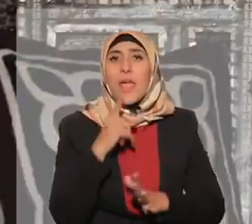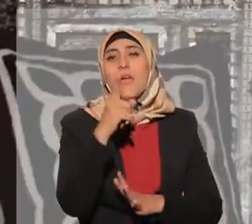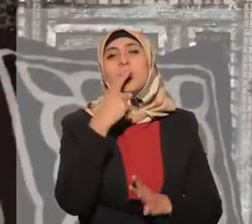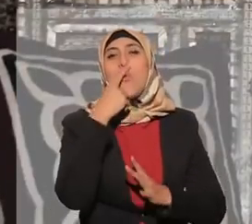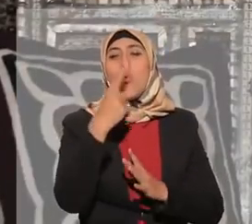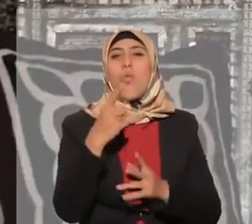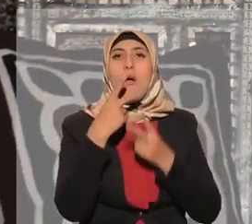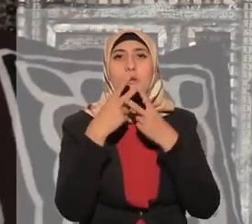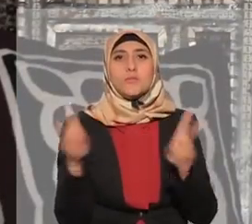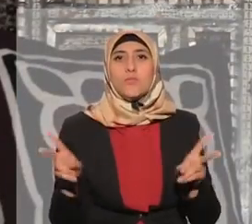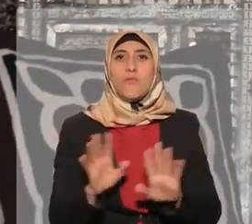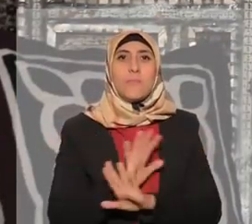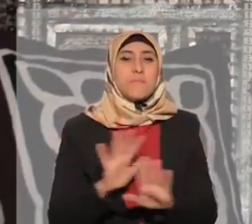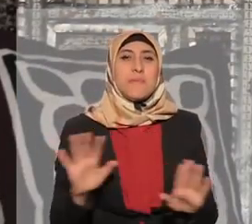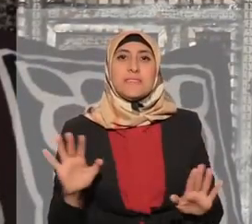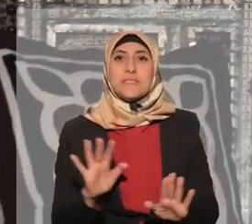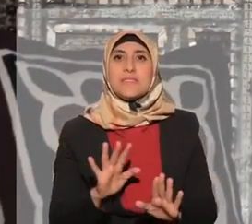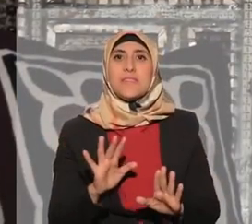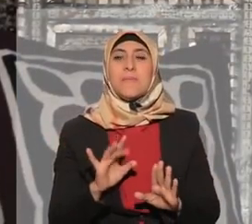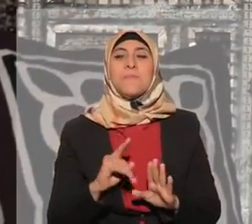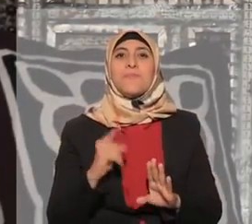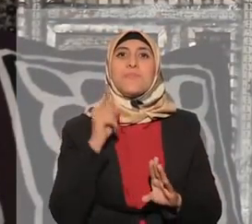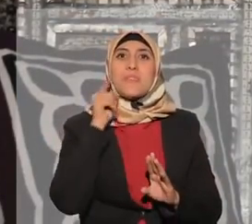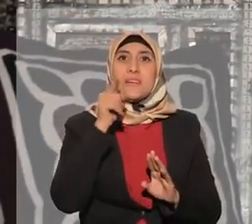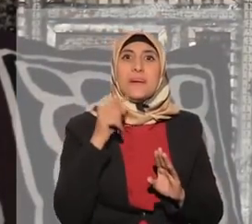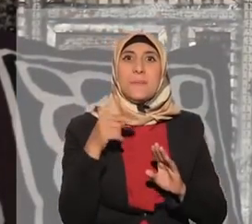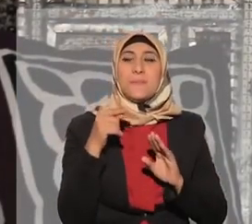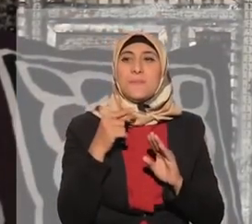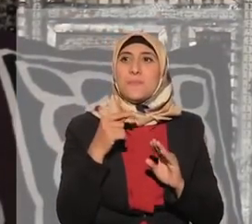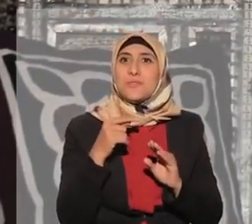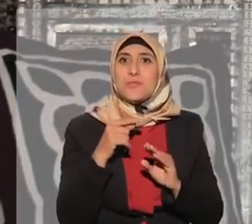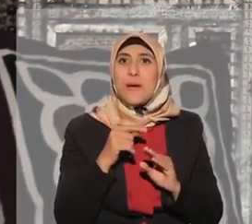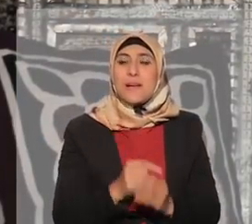ولهذا قالوا عن الرضا في مدح الرضا وفي وصف الرضا: